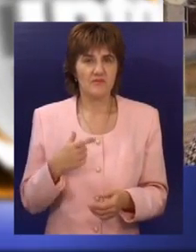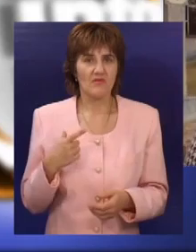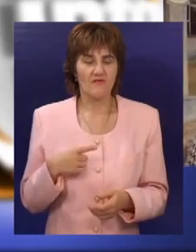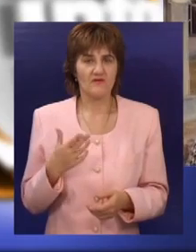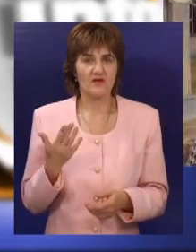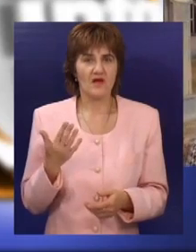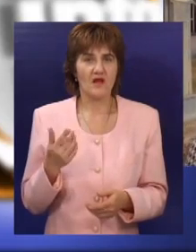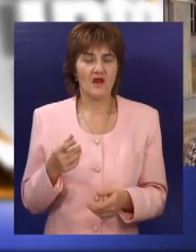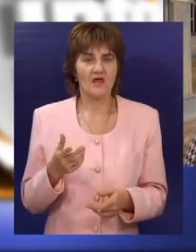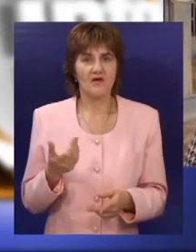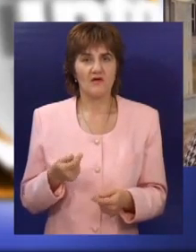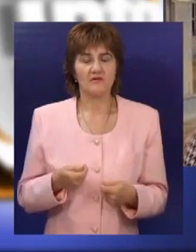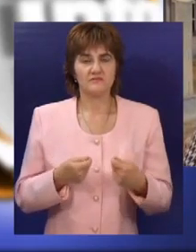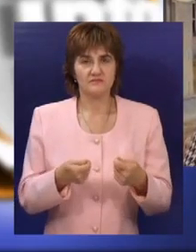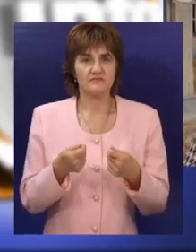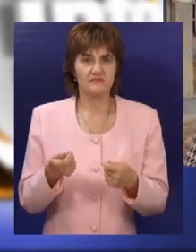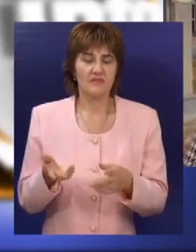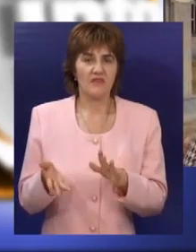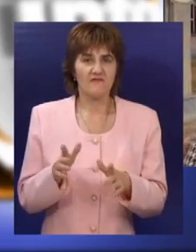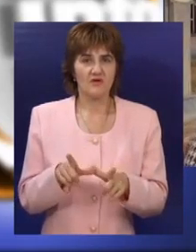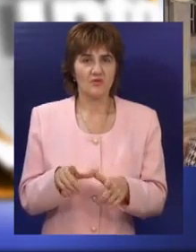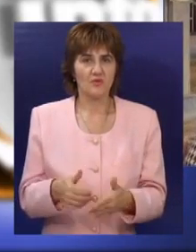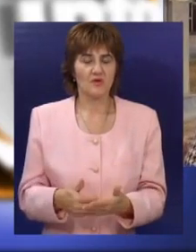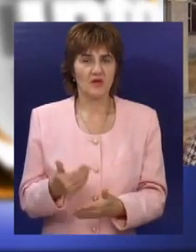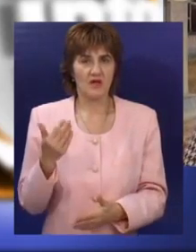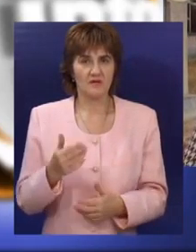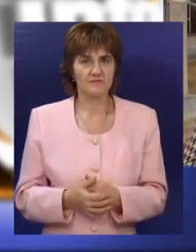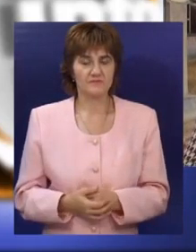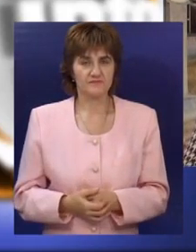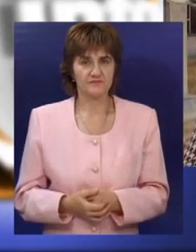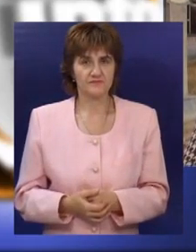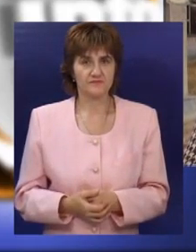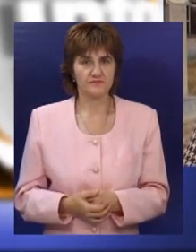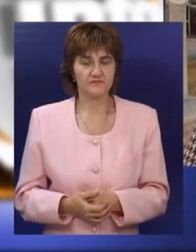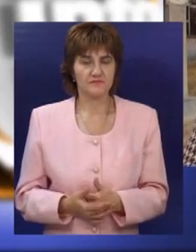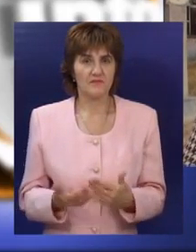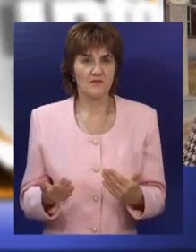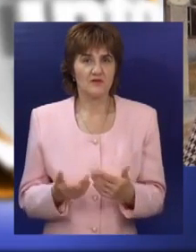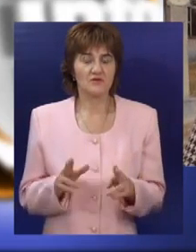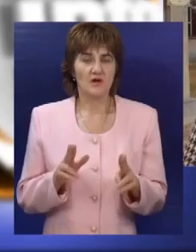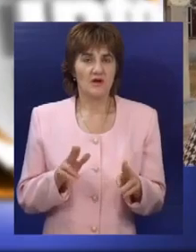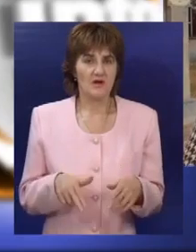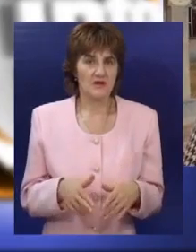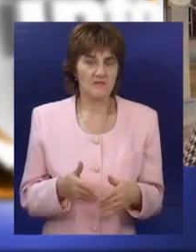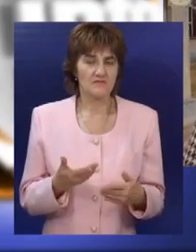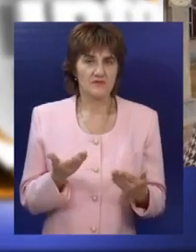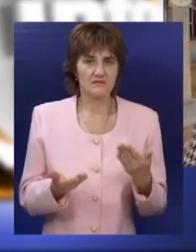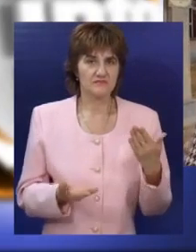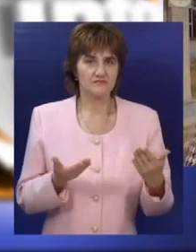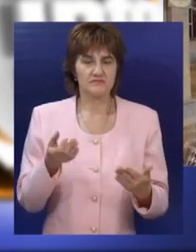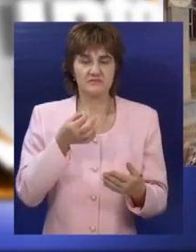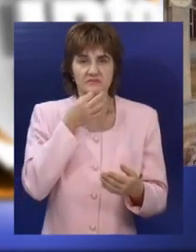imam u opticaju više ponuda, tu negdje vjerovatno po gradu, pa vidjet ćemo. U zavisnosti od toga šta kafići